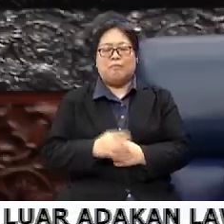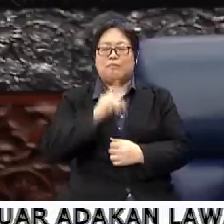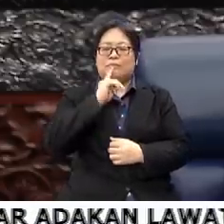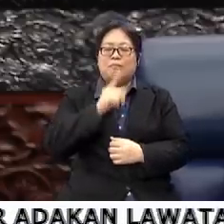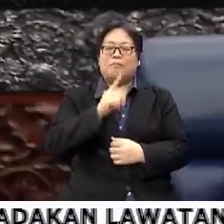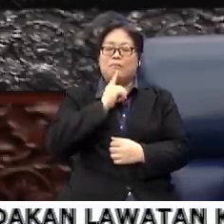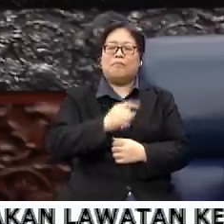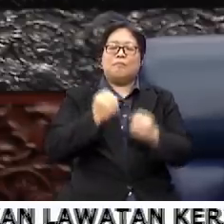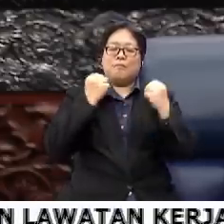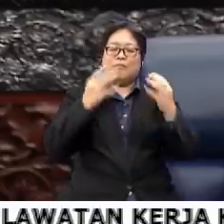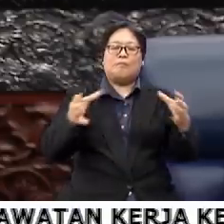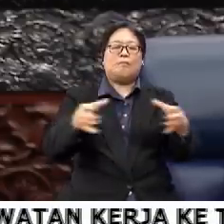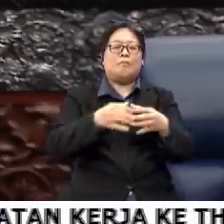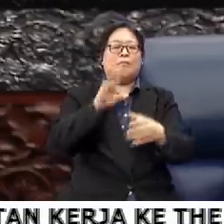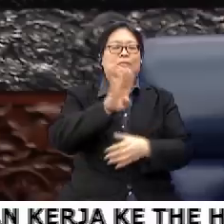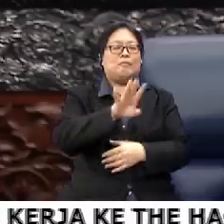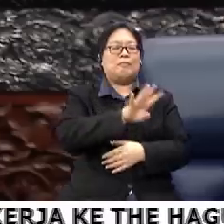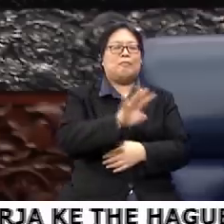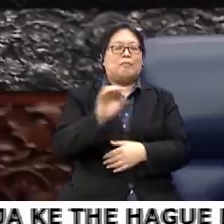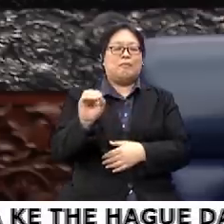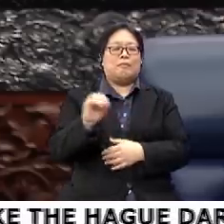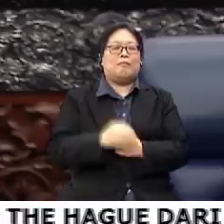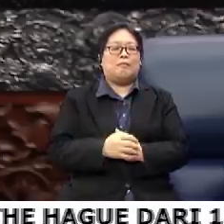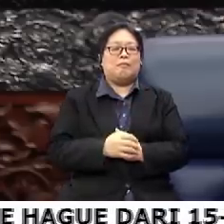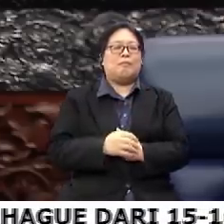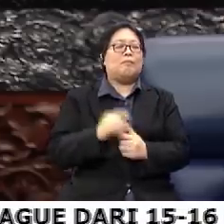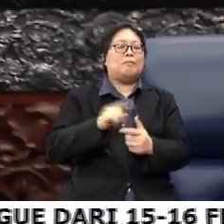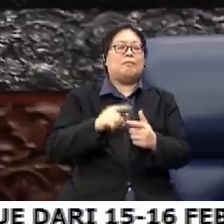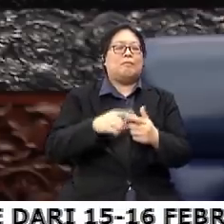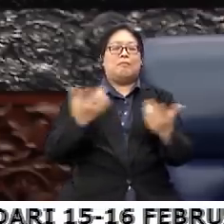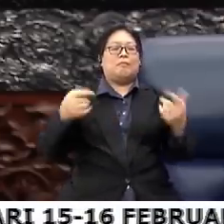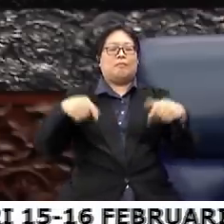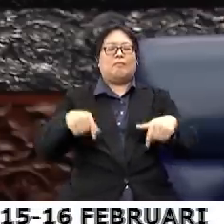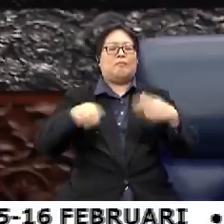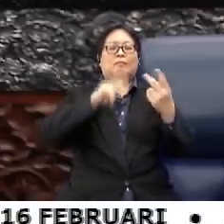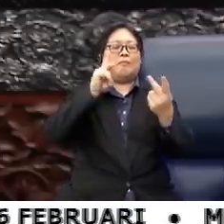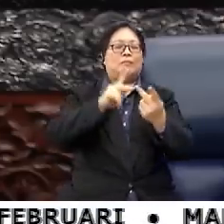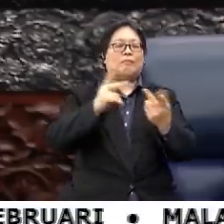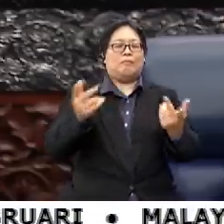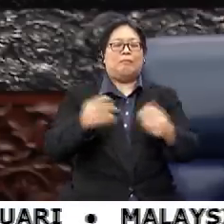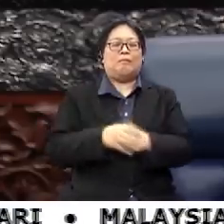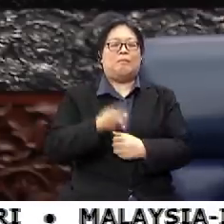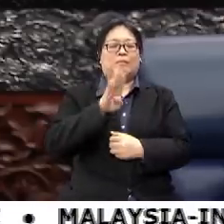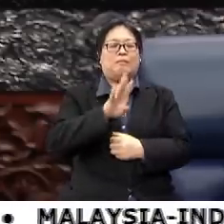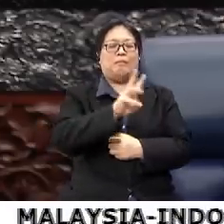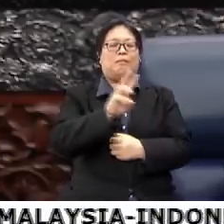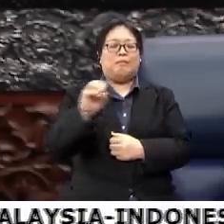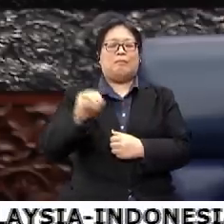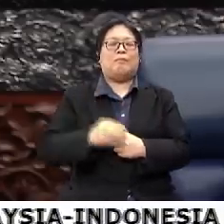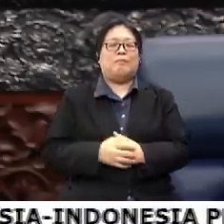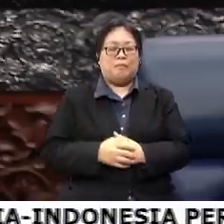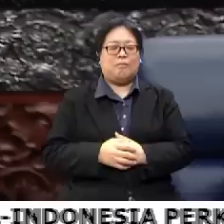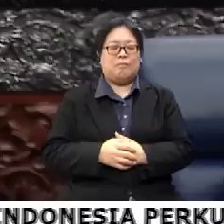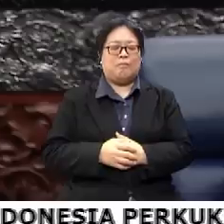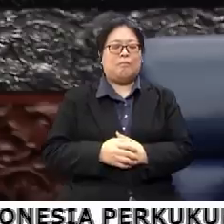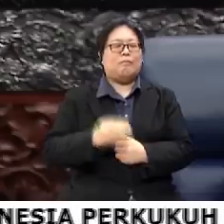Hakikatnya sebahagian besar pada golongan B40 atau dalam konteks hari ini lebih tepat dikatakan B60